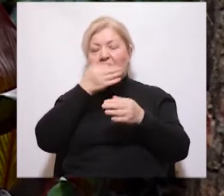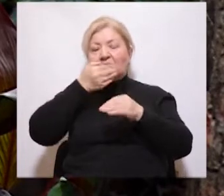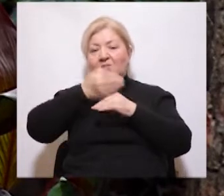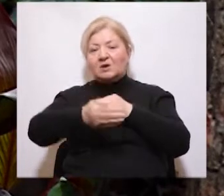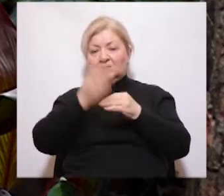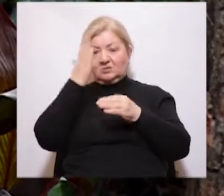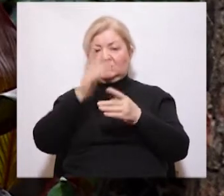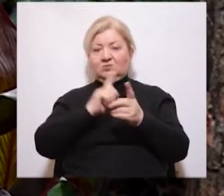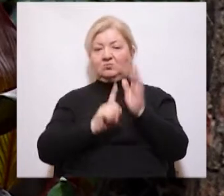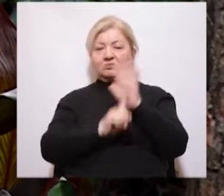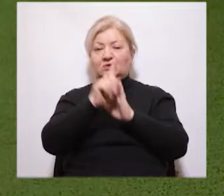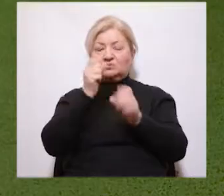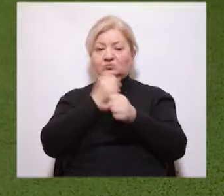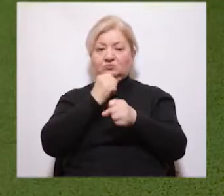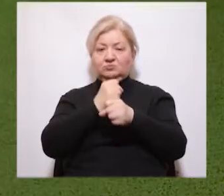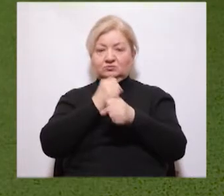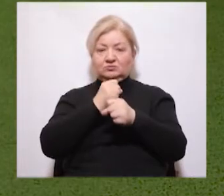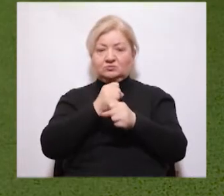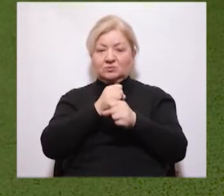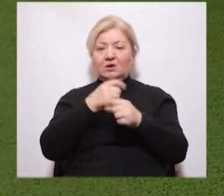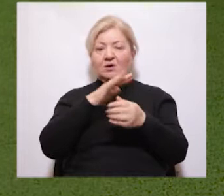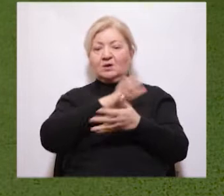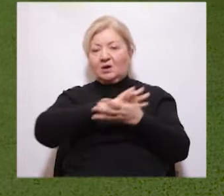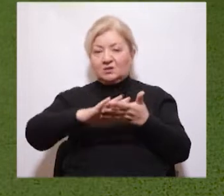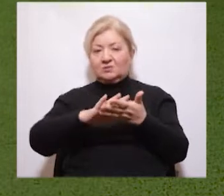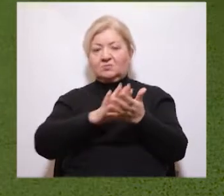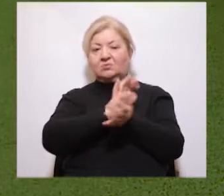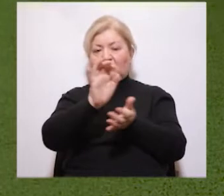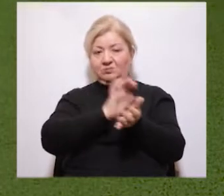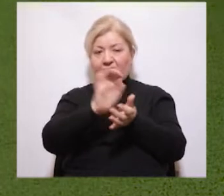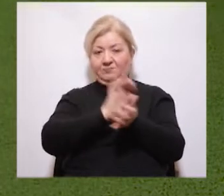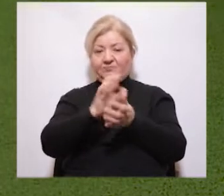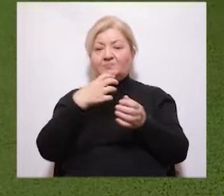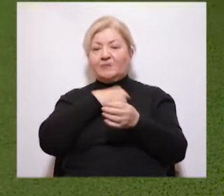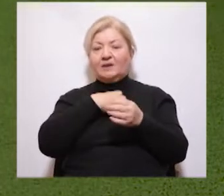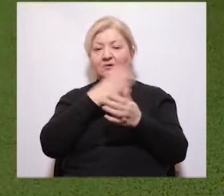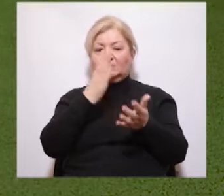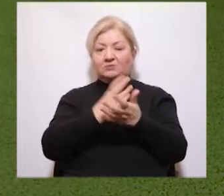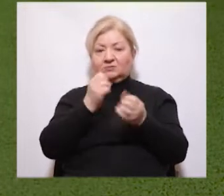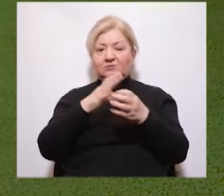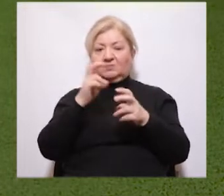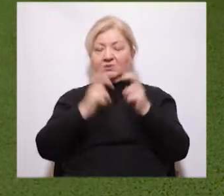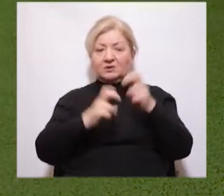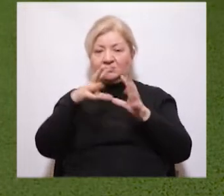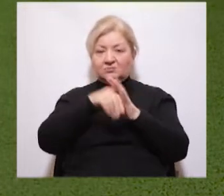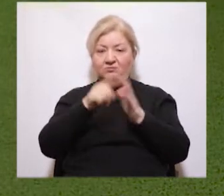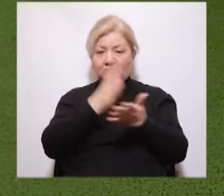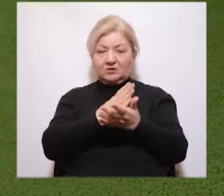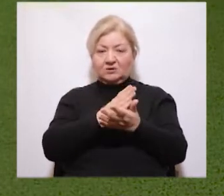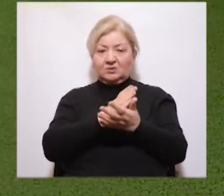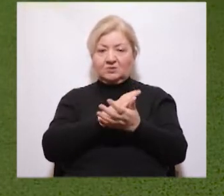შეძლონ თავისი ფუნქციით მუშაობა და განაგრძონ პროდუქციის წარმოება. მნიშვნელოვანი დარგი